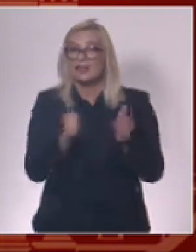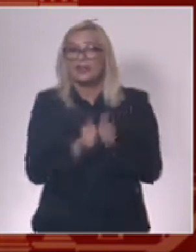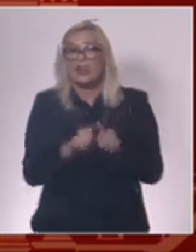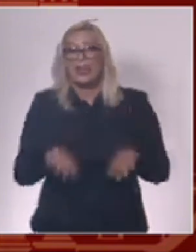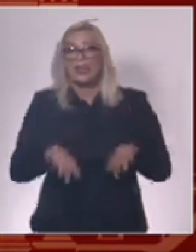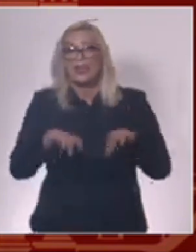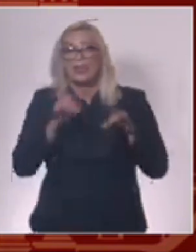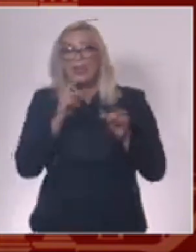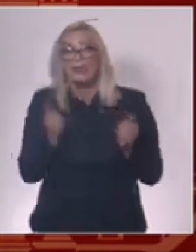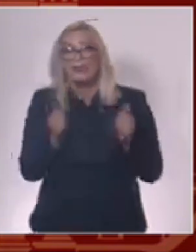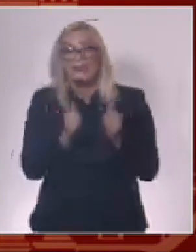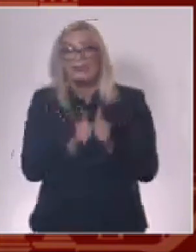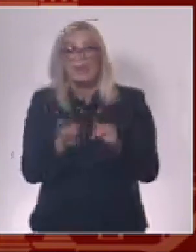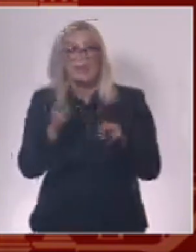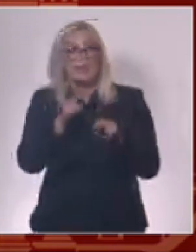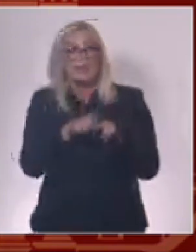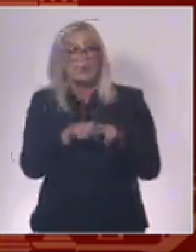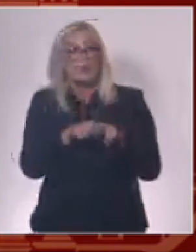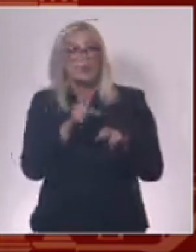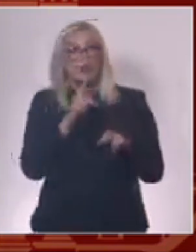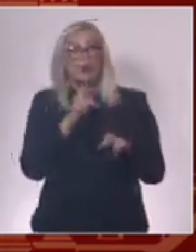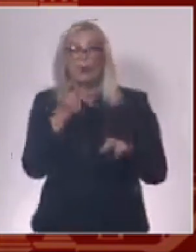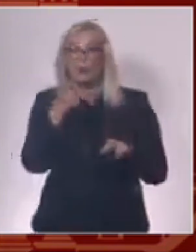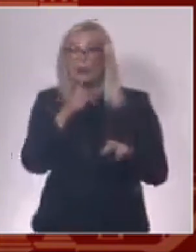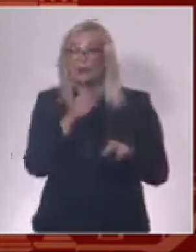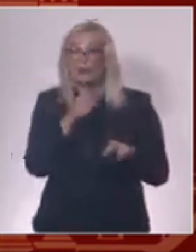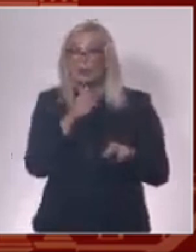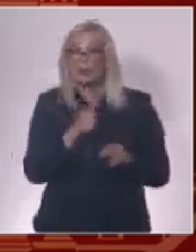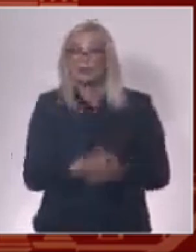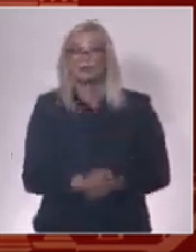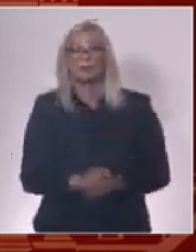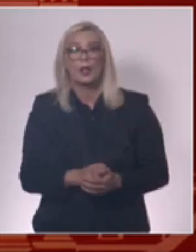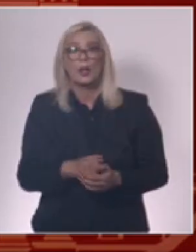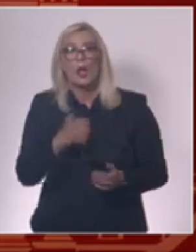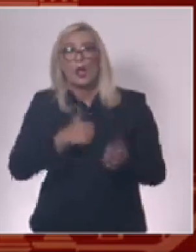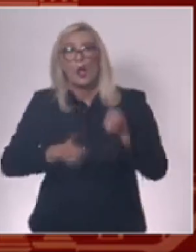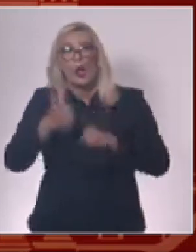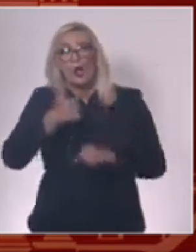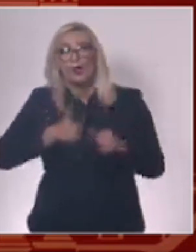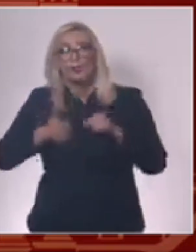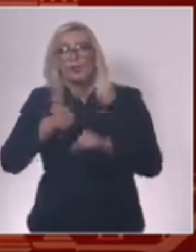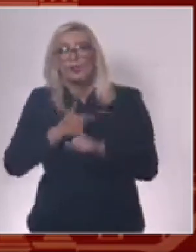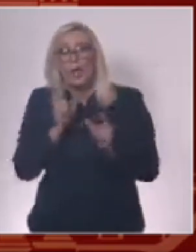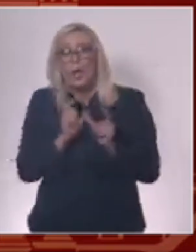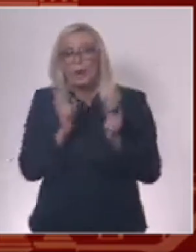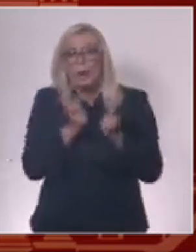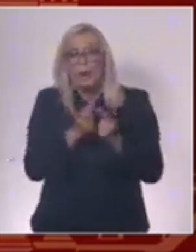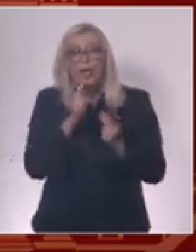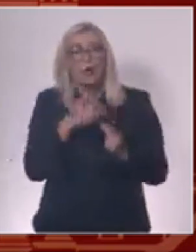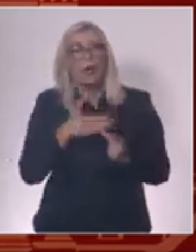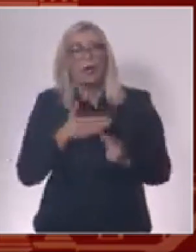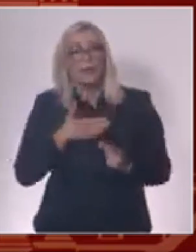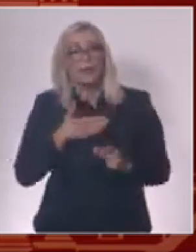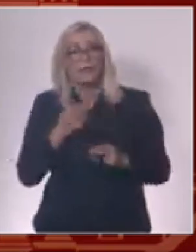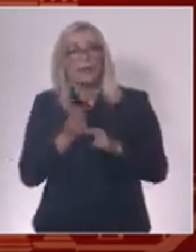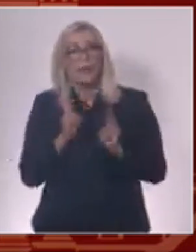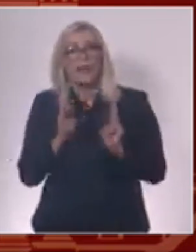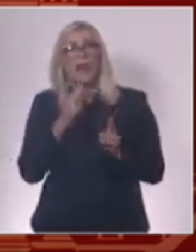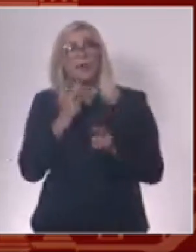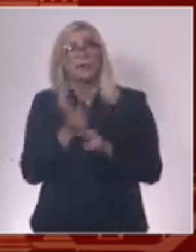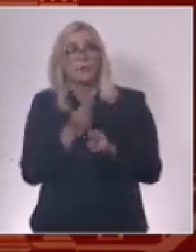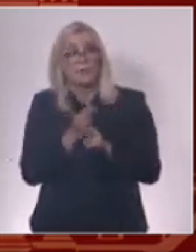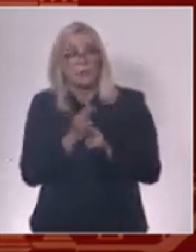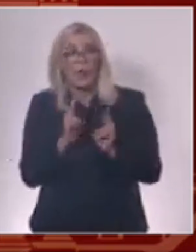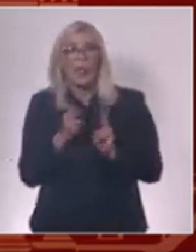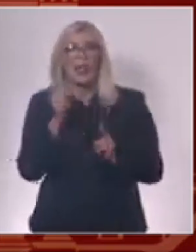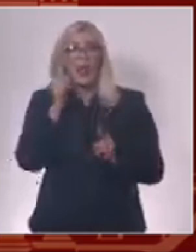да најдеме заедничко решение со кое што конечно дециниската блокада која што ја имаме како држава и